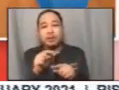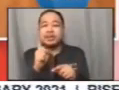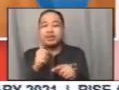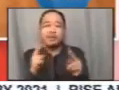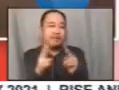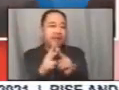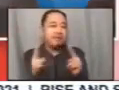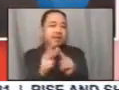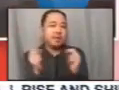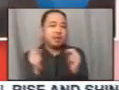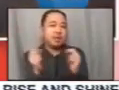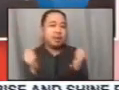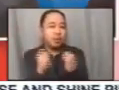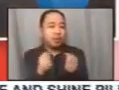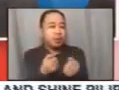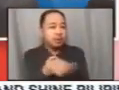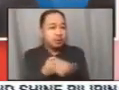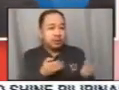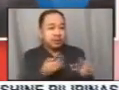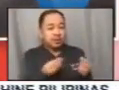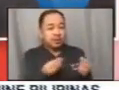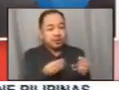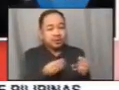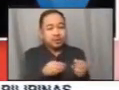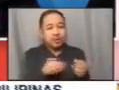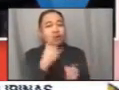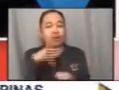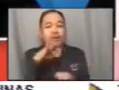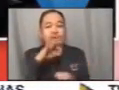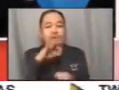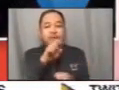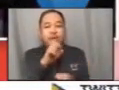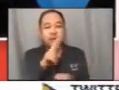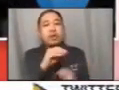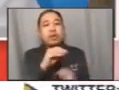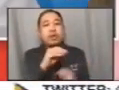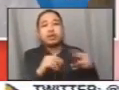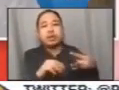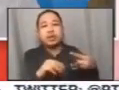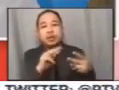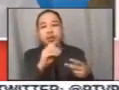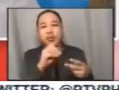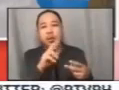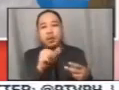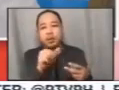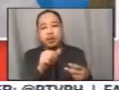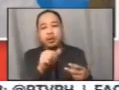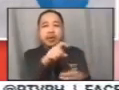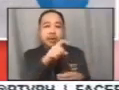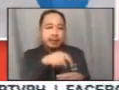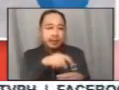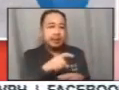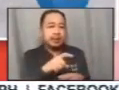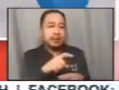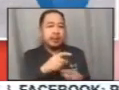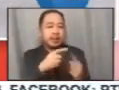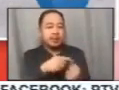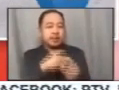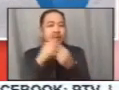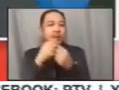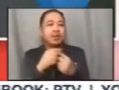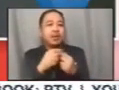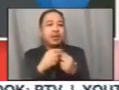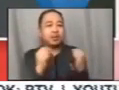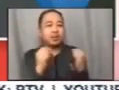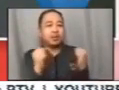yung bakunang dadating ho sa Pilipinas at saka tama ho yung safety and efficacy. Pag naano ho nila yun, bigyan